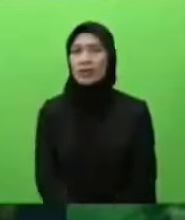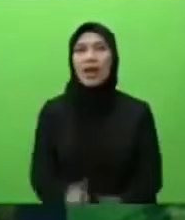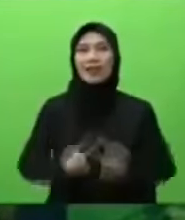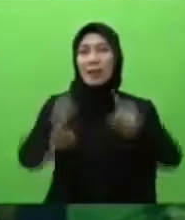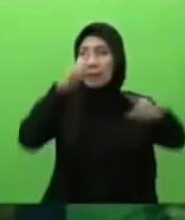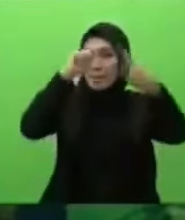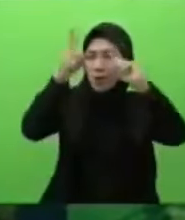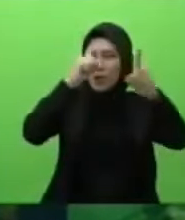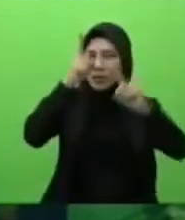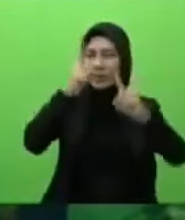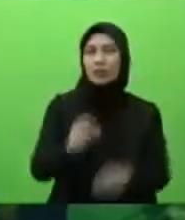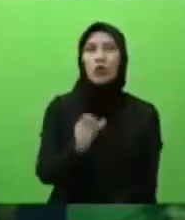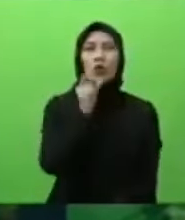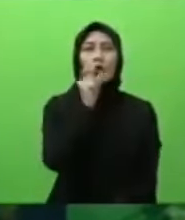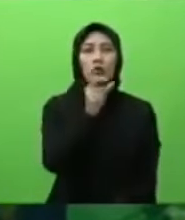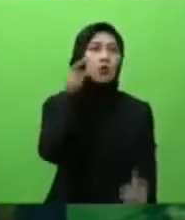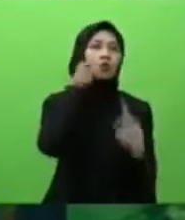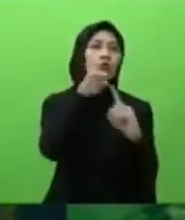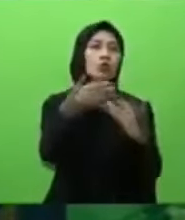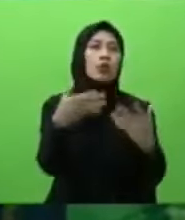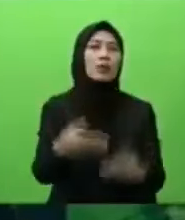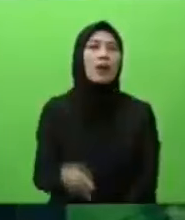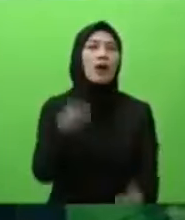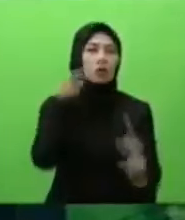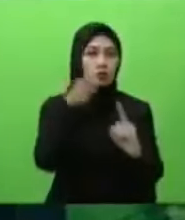sepenuhnya bagi kejayaan Indonesia